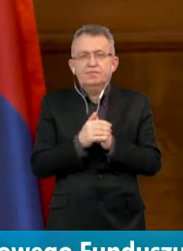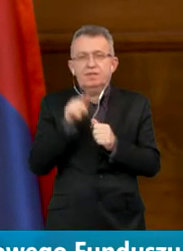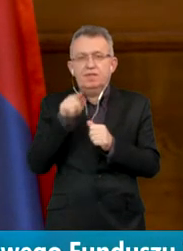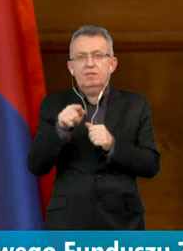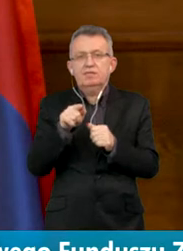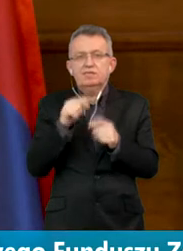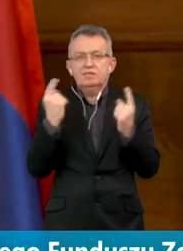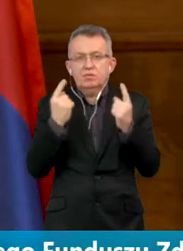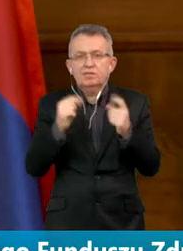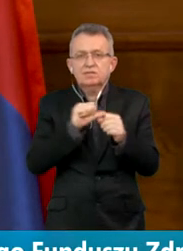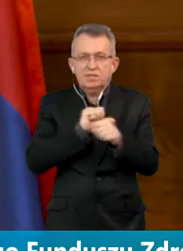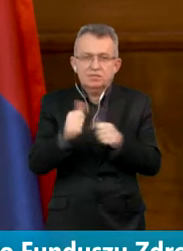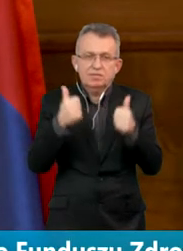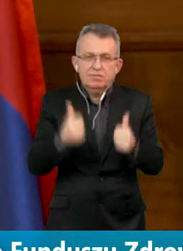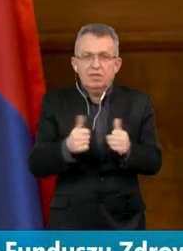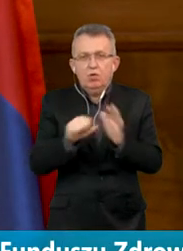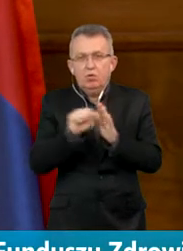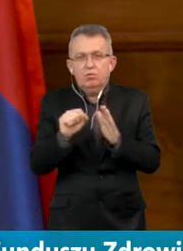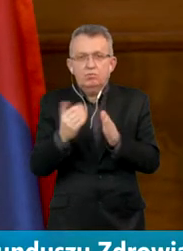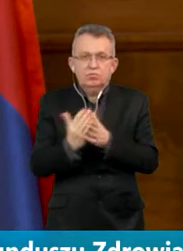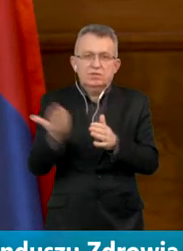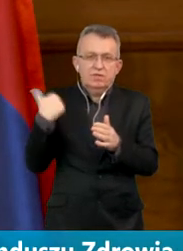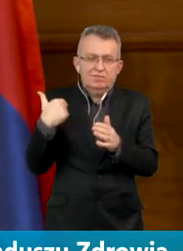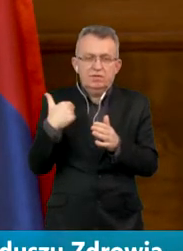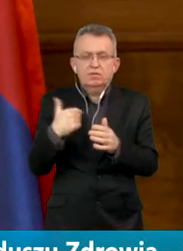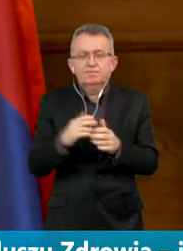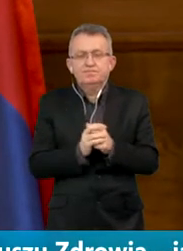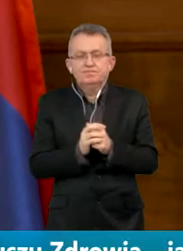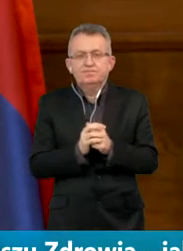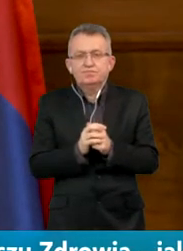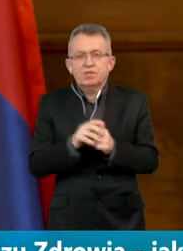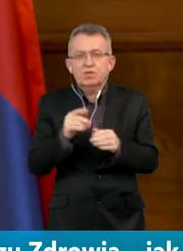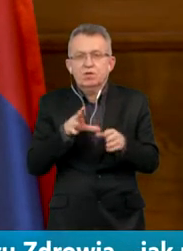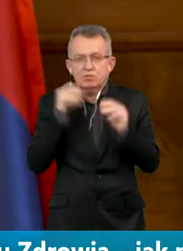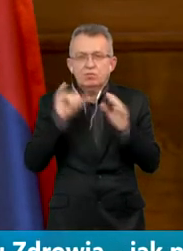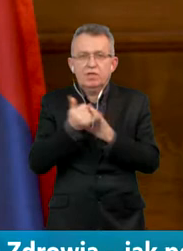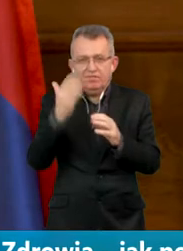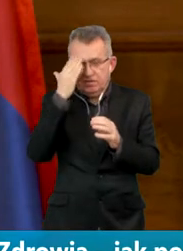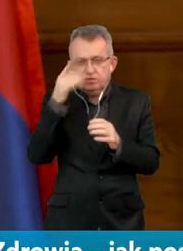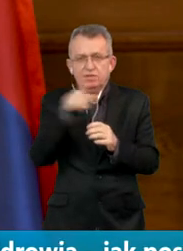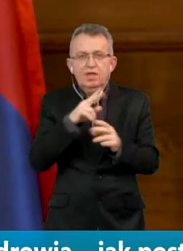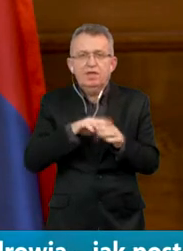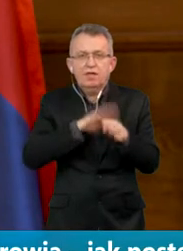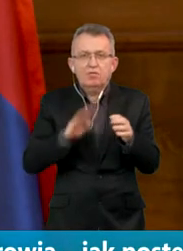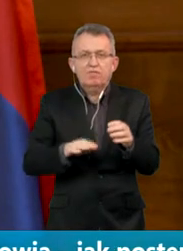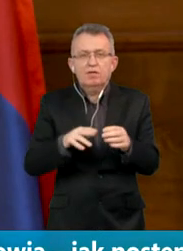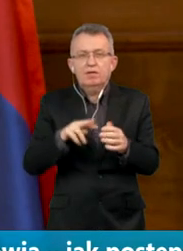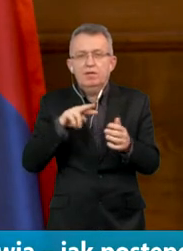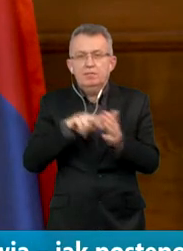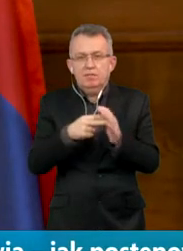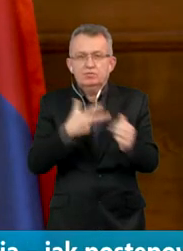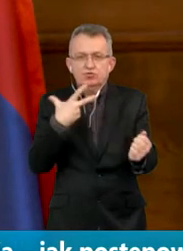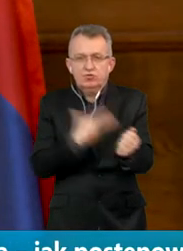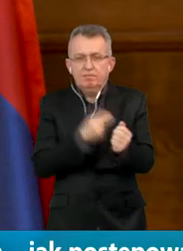ta sytuacja już jest ustabilizowana od dłuższego czasu. Ruszył, jak wiecie, Narodowy Program